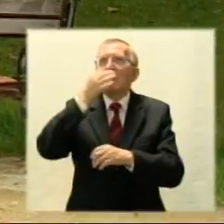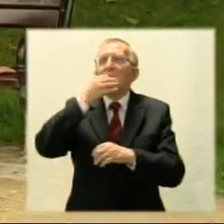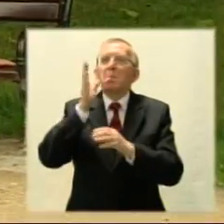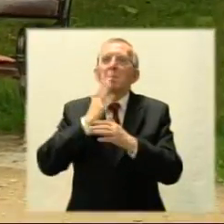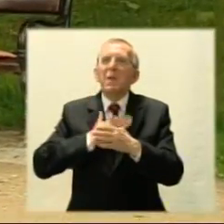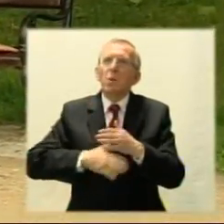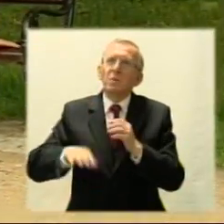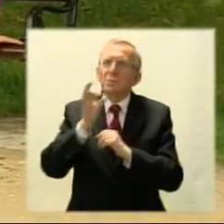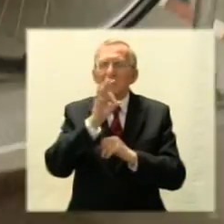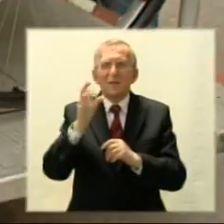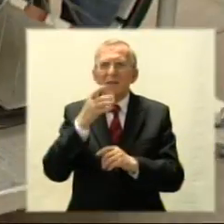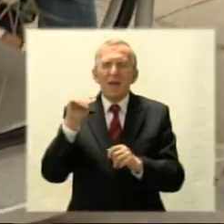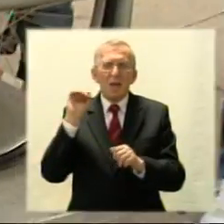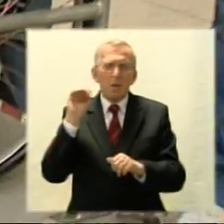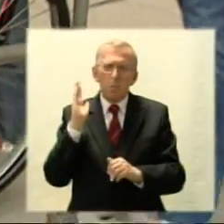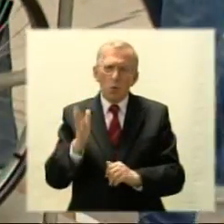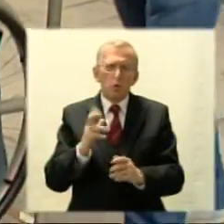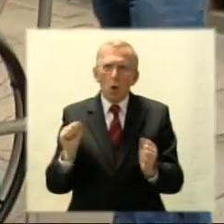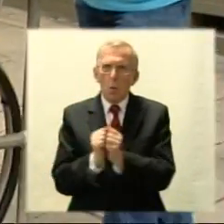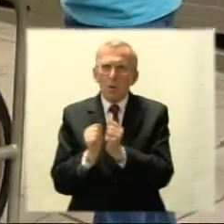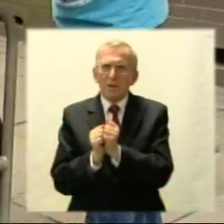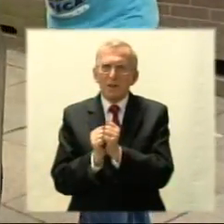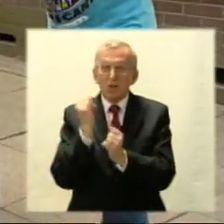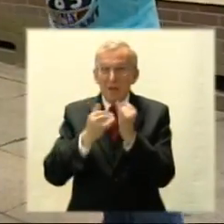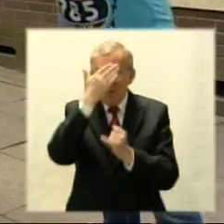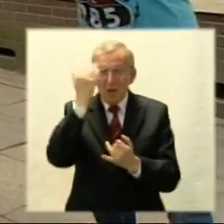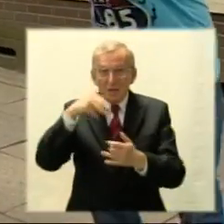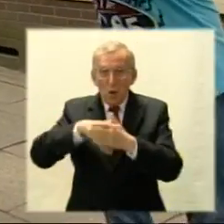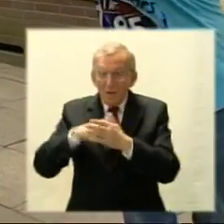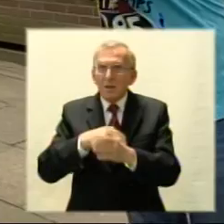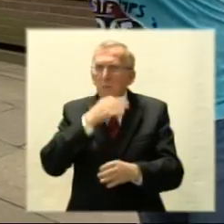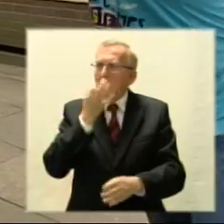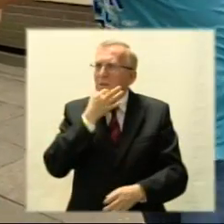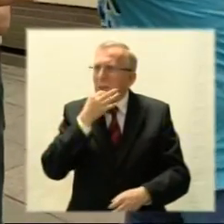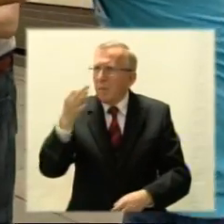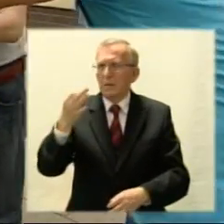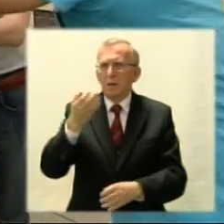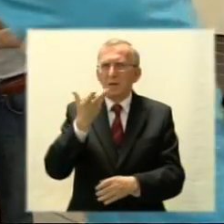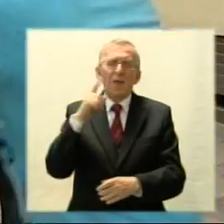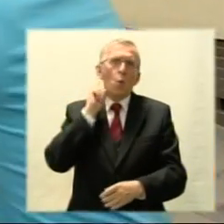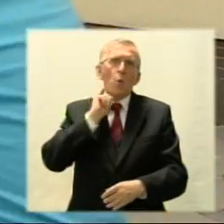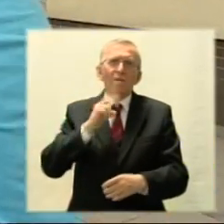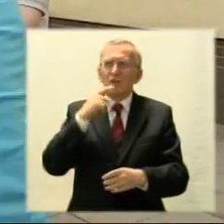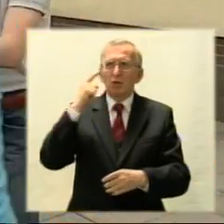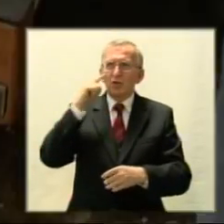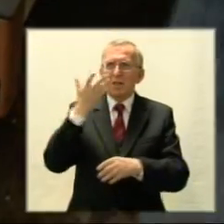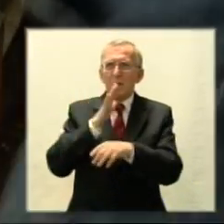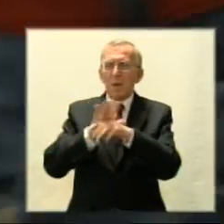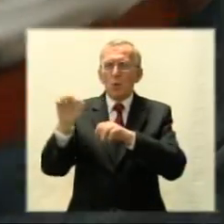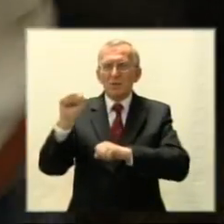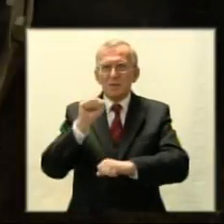faworyzują obojętny Jeśli nie wiesz jak się zachować Zapytaj nie udawaj że nie dostrzegasz